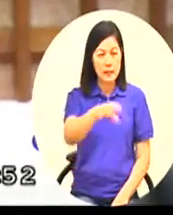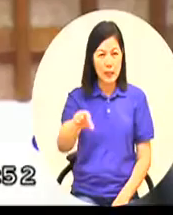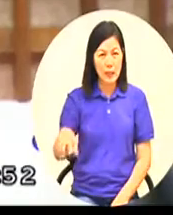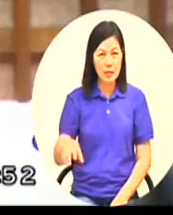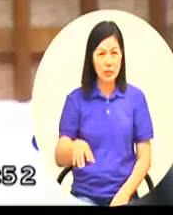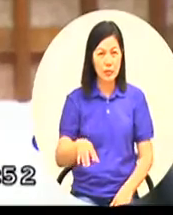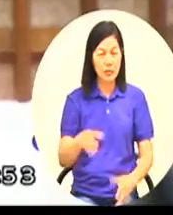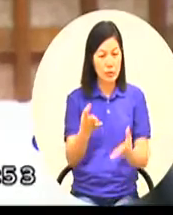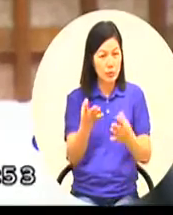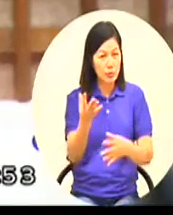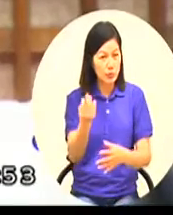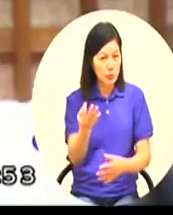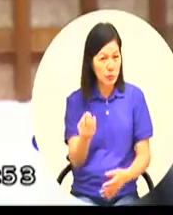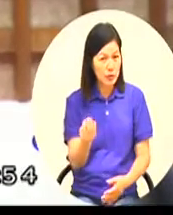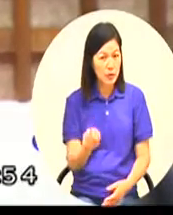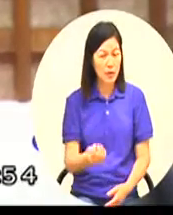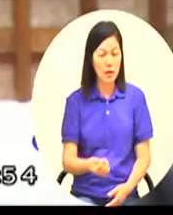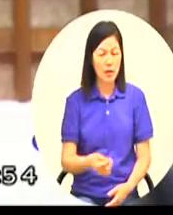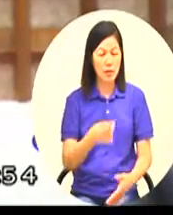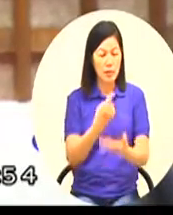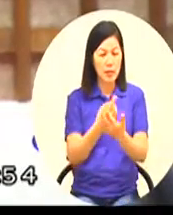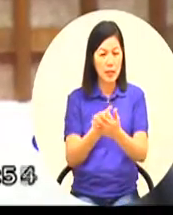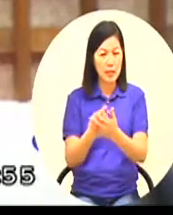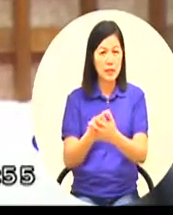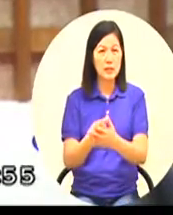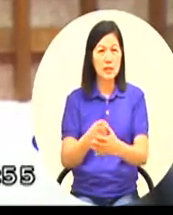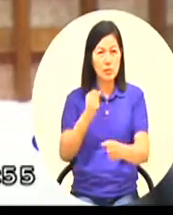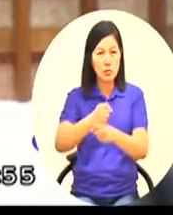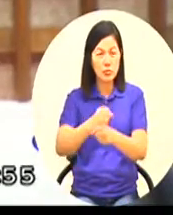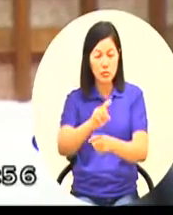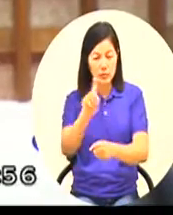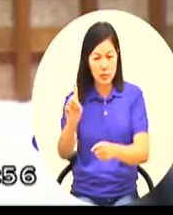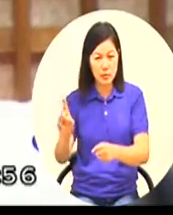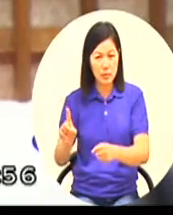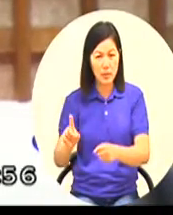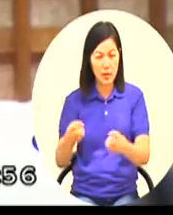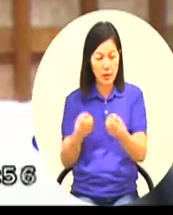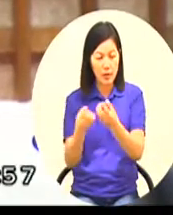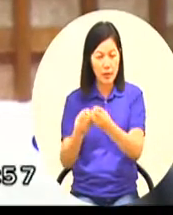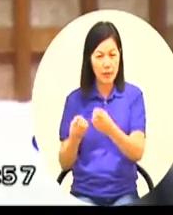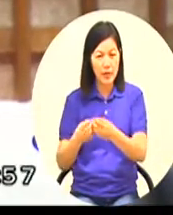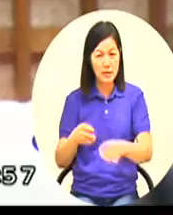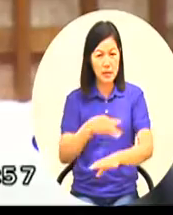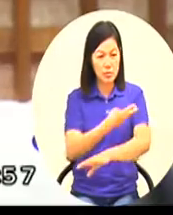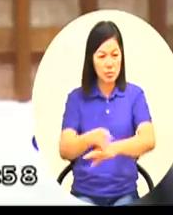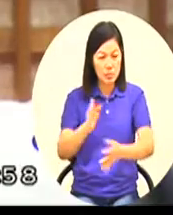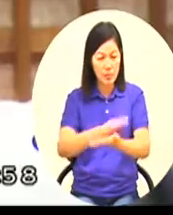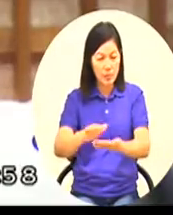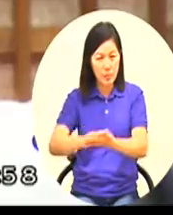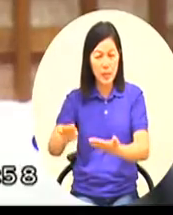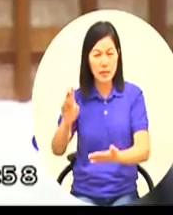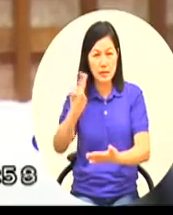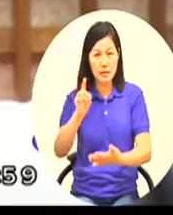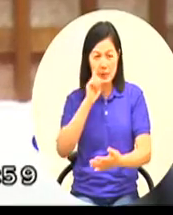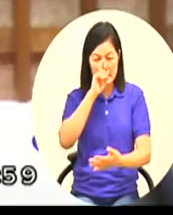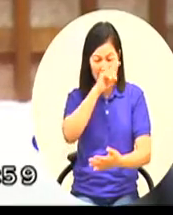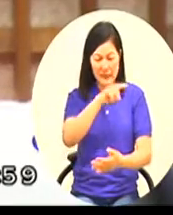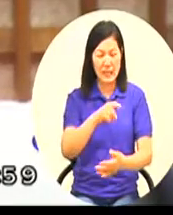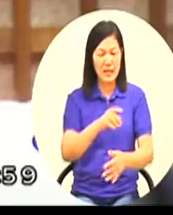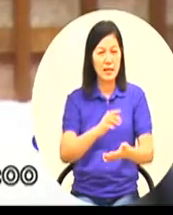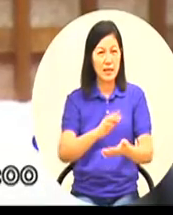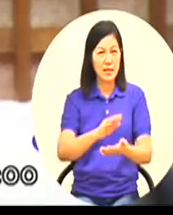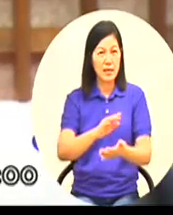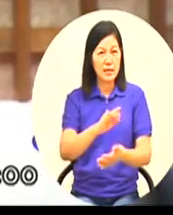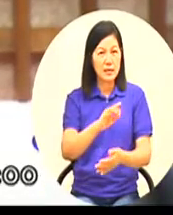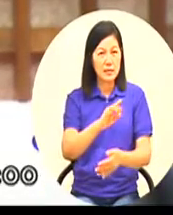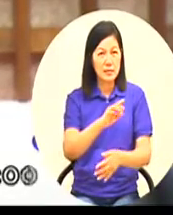家它生产的是什么？会产生什么样的一个排水？跟它污染的什么样的一